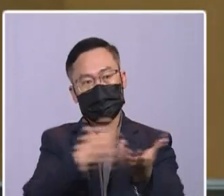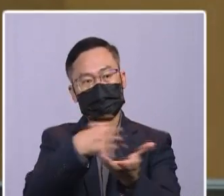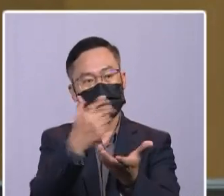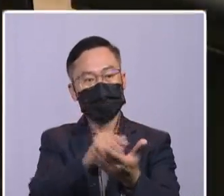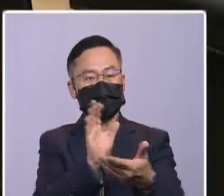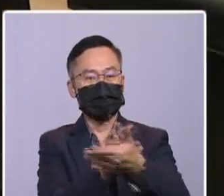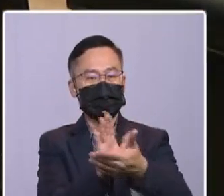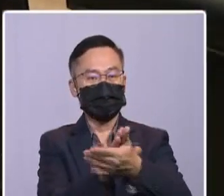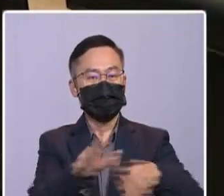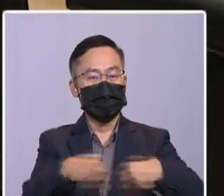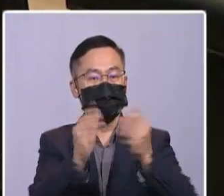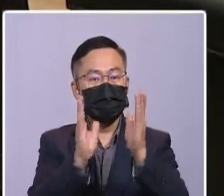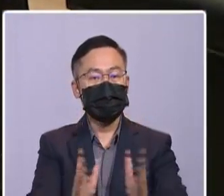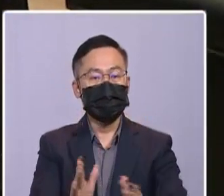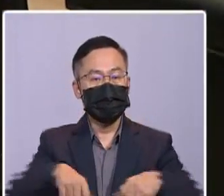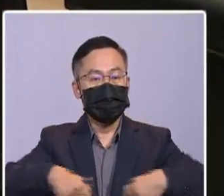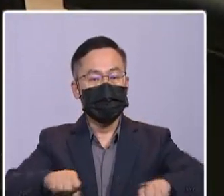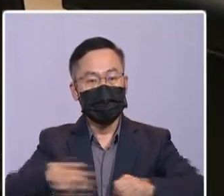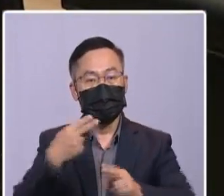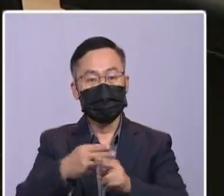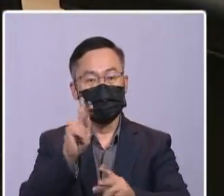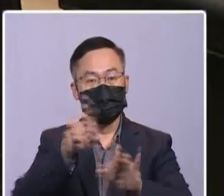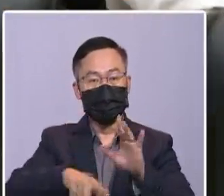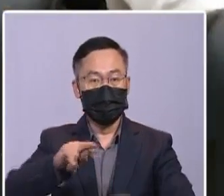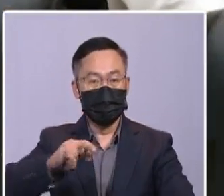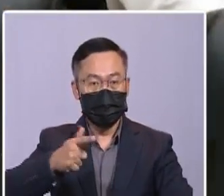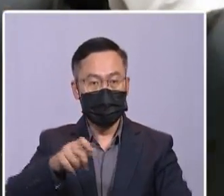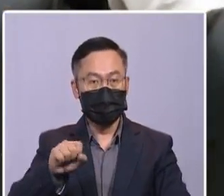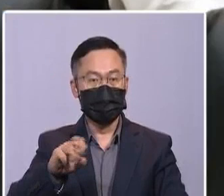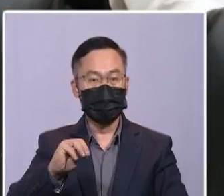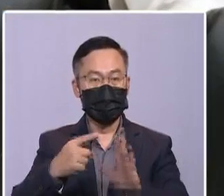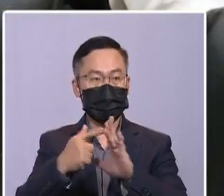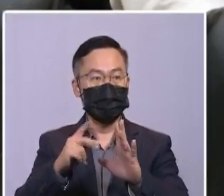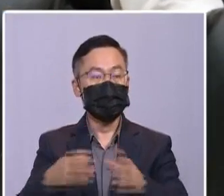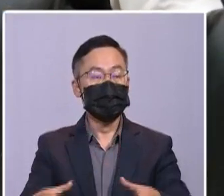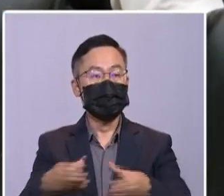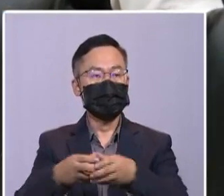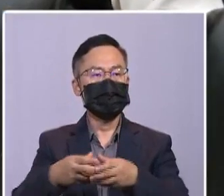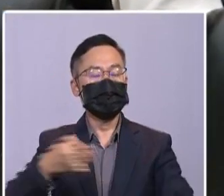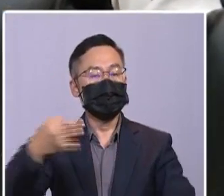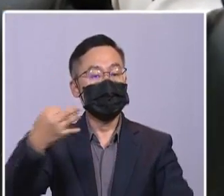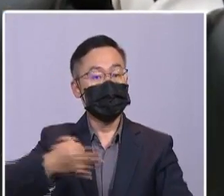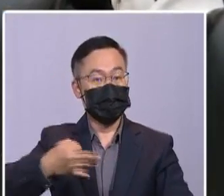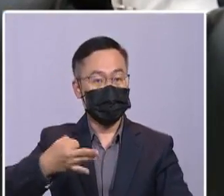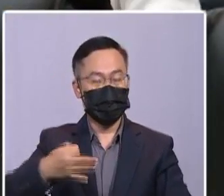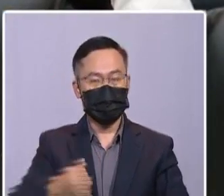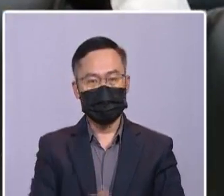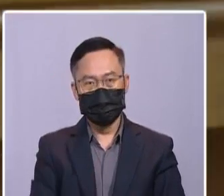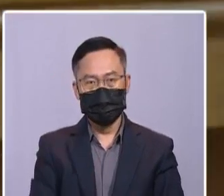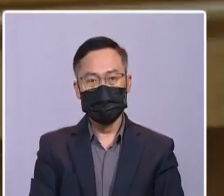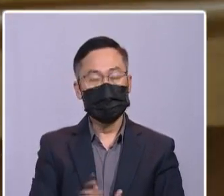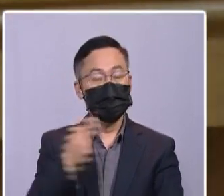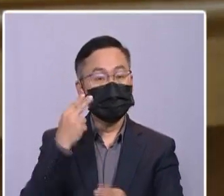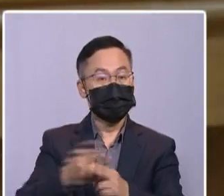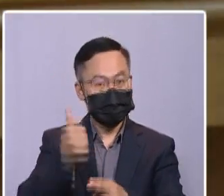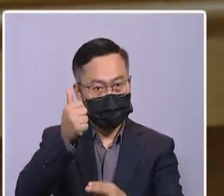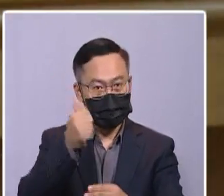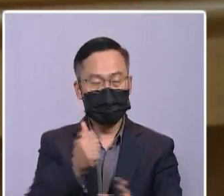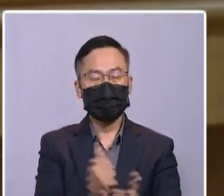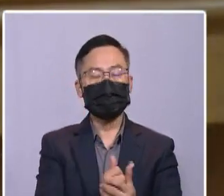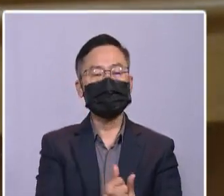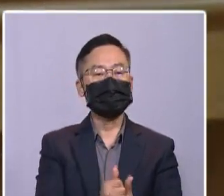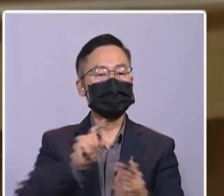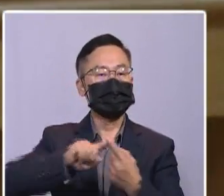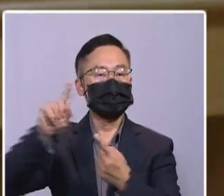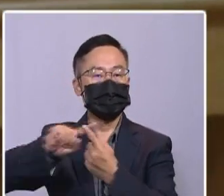ครับรถแสดงความดีๆกับกล้องสมเกียรติจันทราอยู่โรนะผิดไทยจากฮอนด้าเรซดรีมนะครับหลังทำผลงานสร้างชื่อเสียงให้กับประเทศไทยด้วยการคว้า